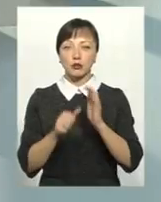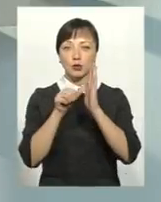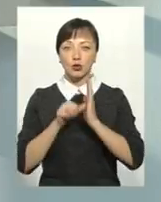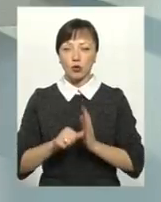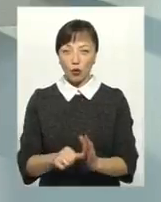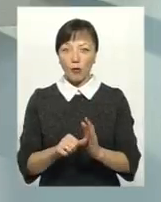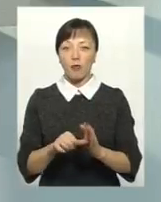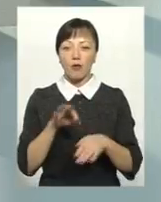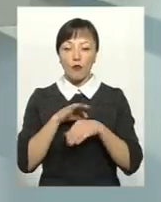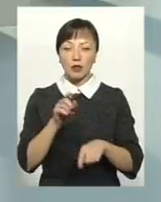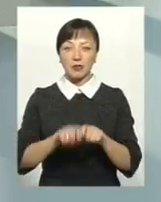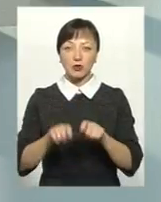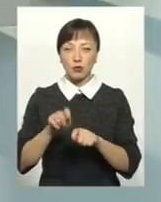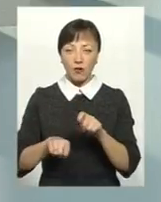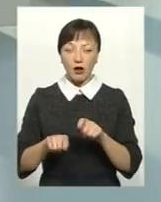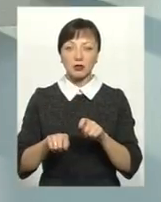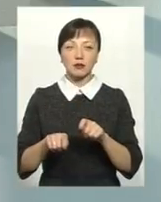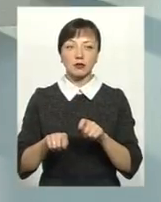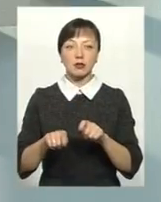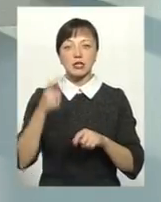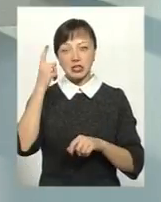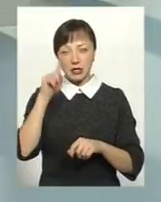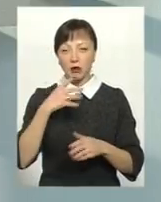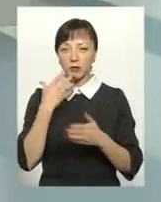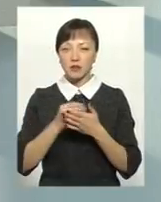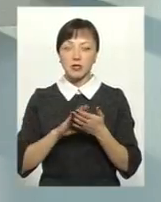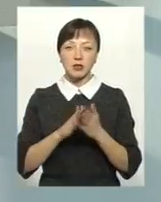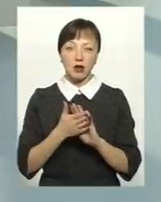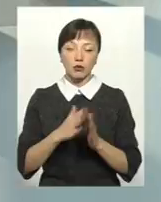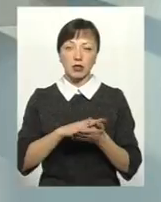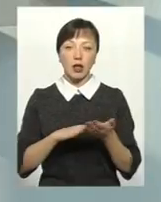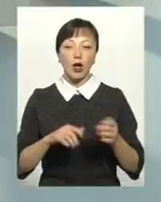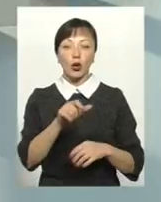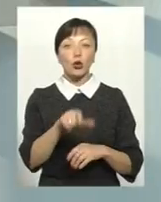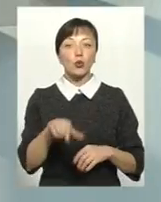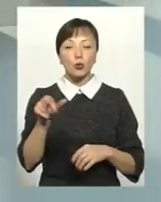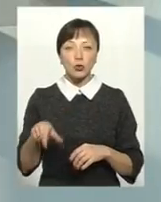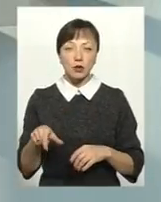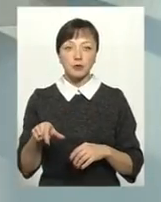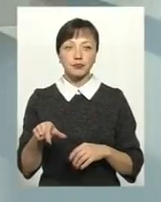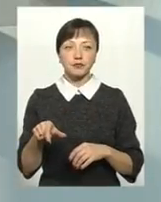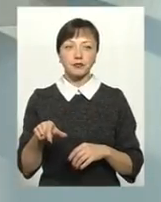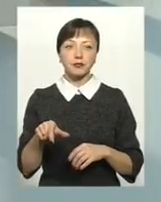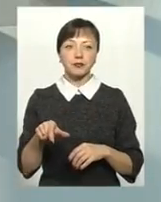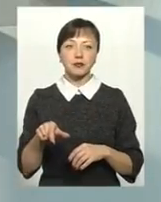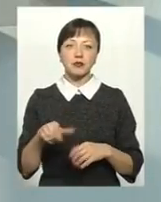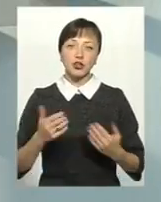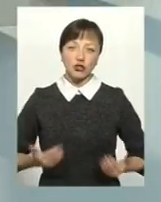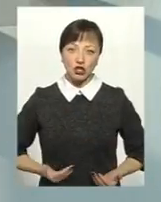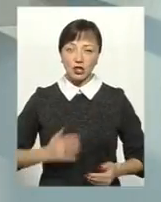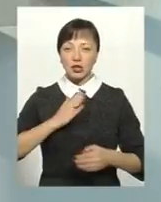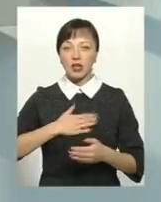проводимо тестування, знають про свій статус і так далі. І просто люди, обивателі нашого міста і